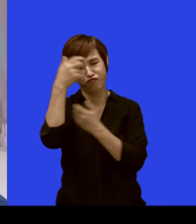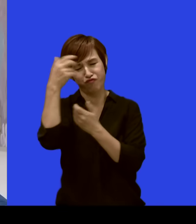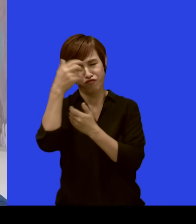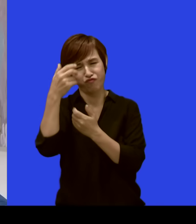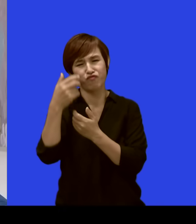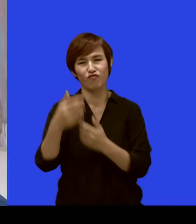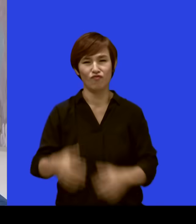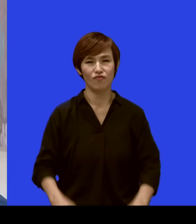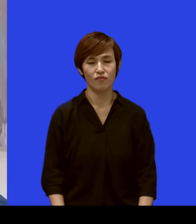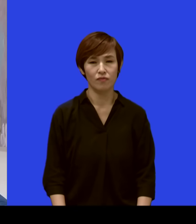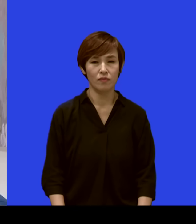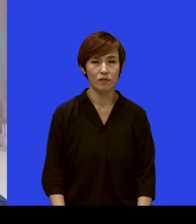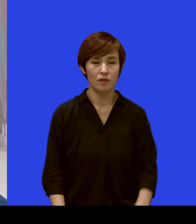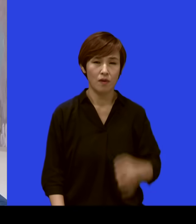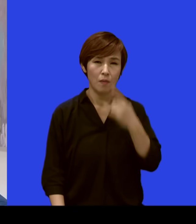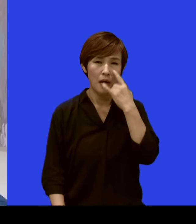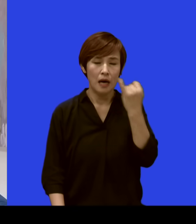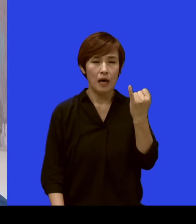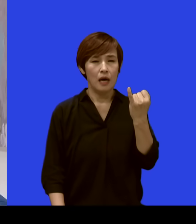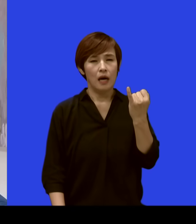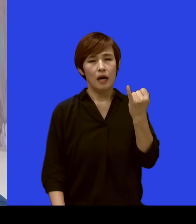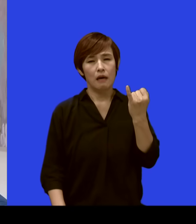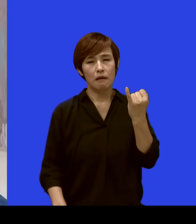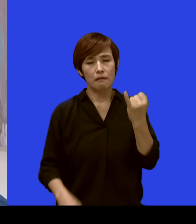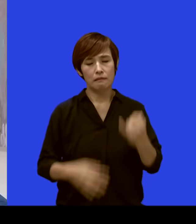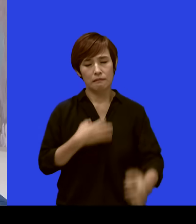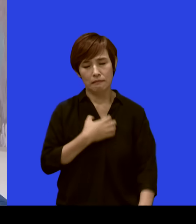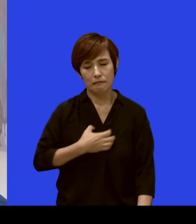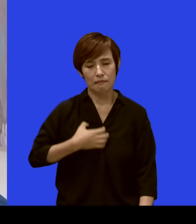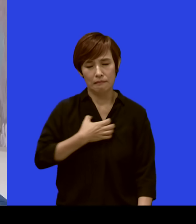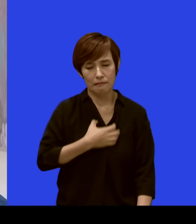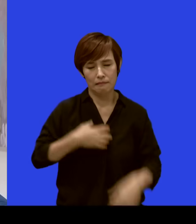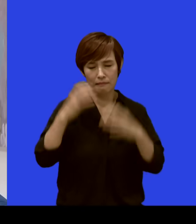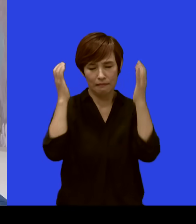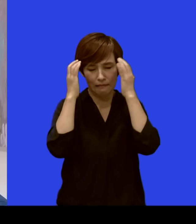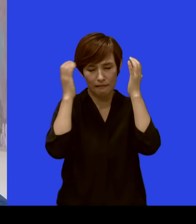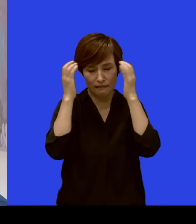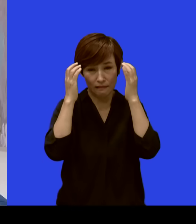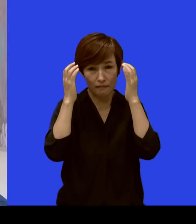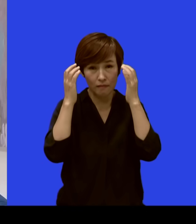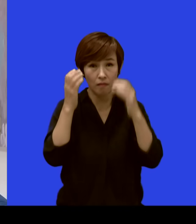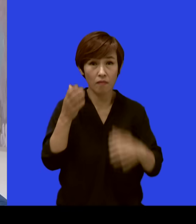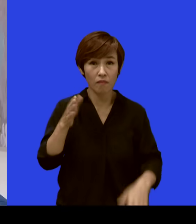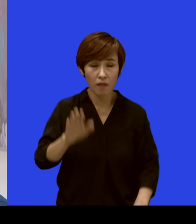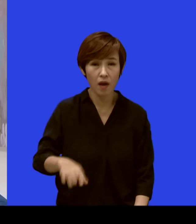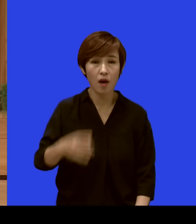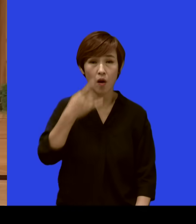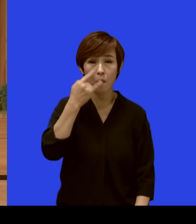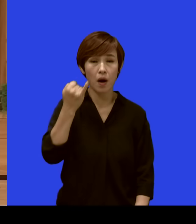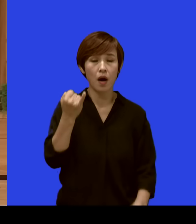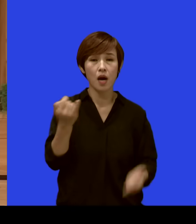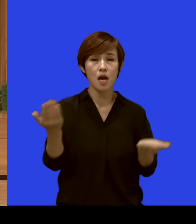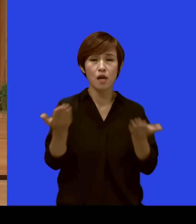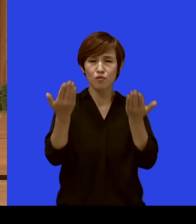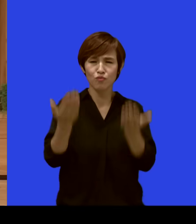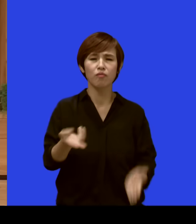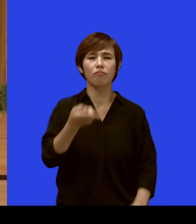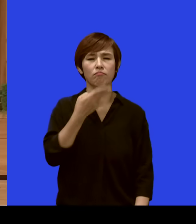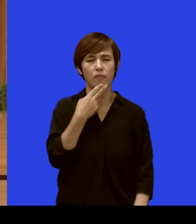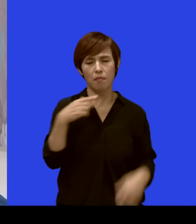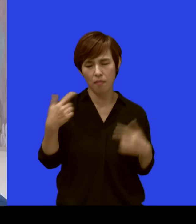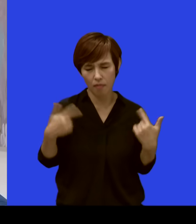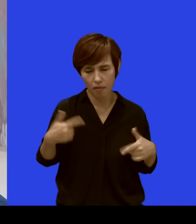그런데 어머니가 낙이 없으신데 제 기억에 하여튼 일요일도 쉰 적이 없으세요. 공장